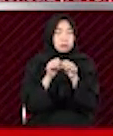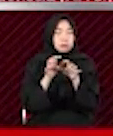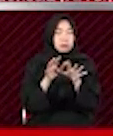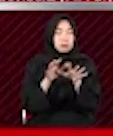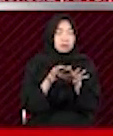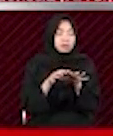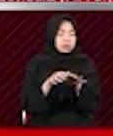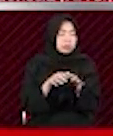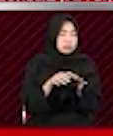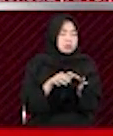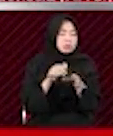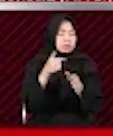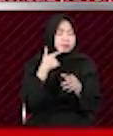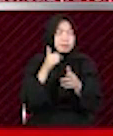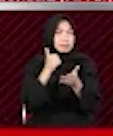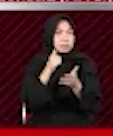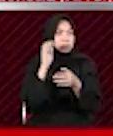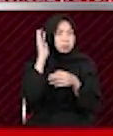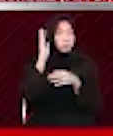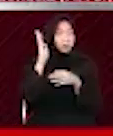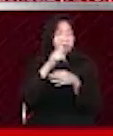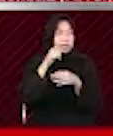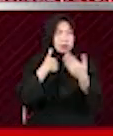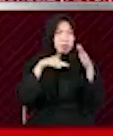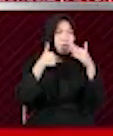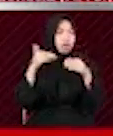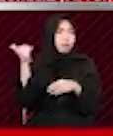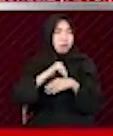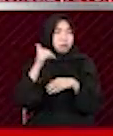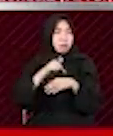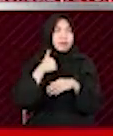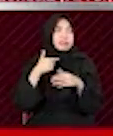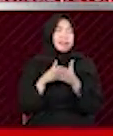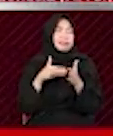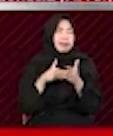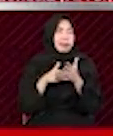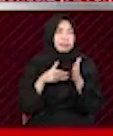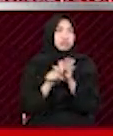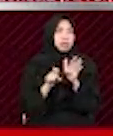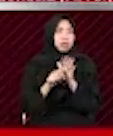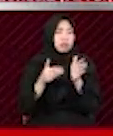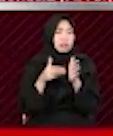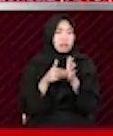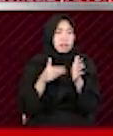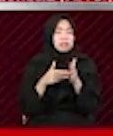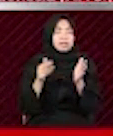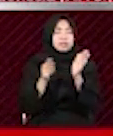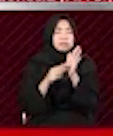berhati-hati untuk datang ke pusat perbelanjaan. Jadi ini yang menjadi satu tantangan bagi pusat perbelanjaan. Nah, untuk mengatasi